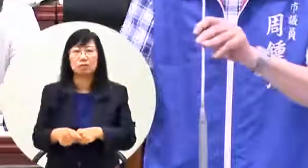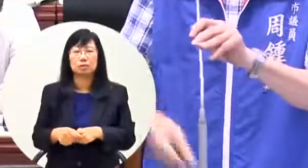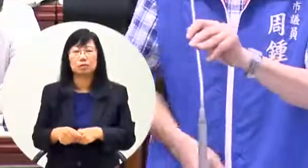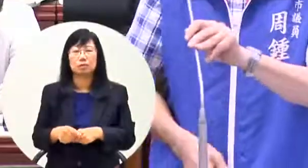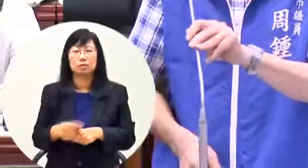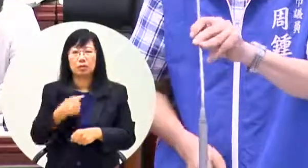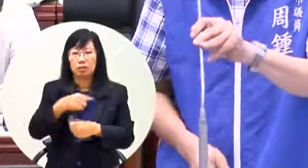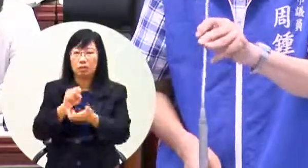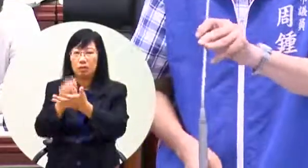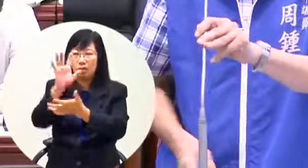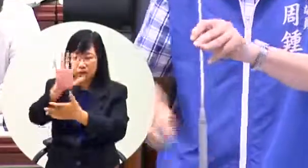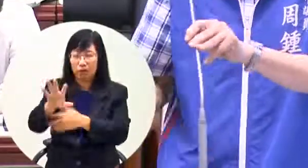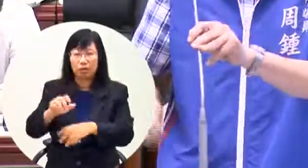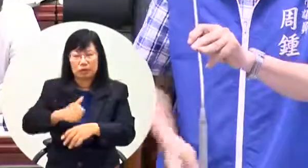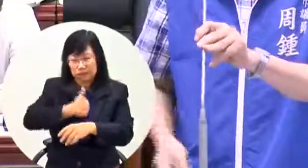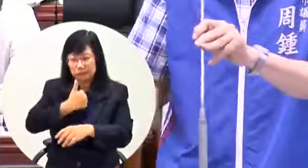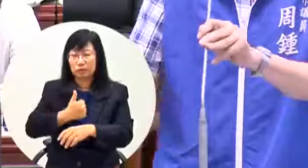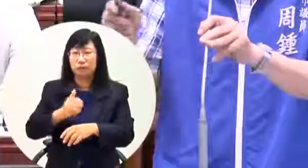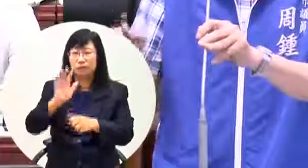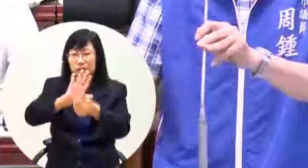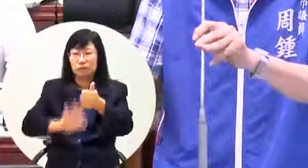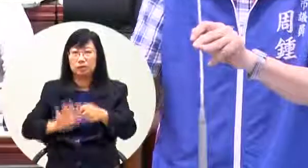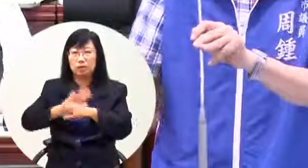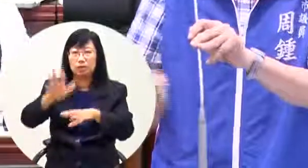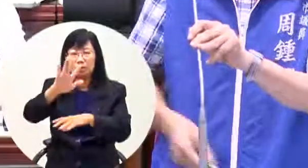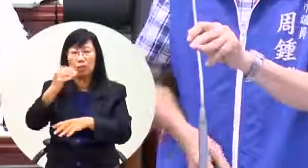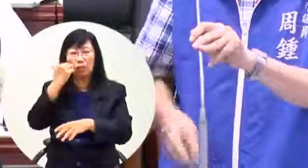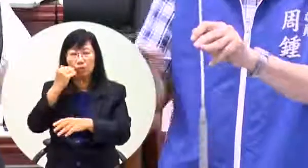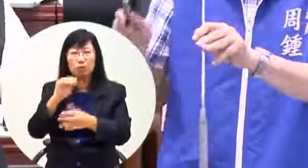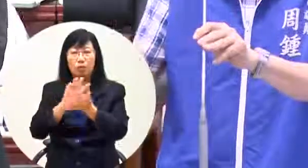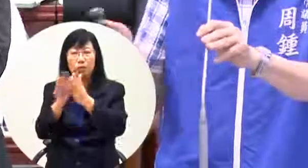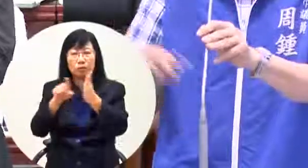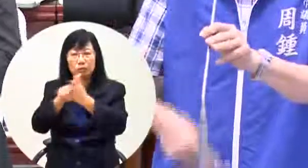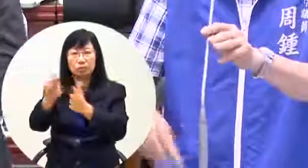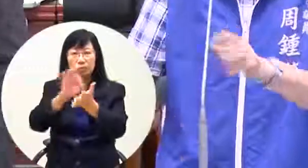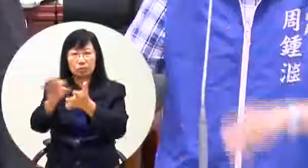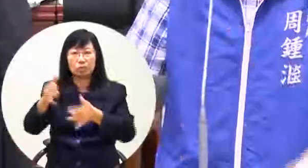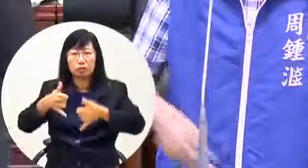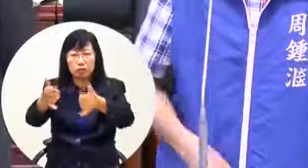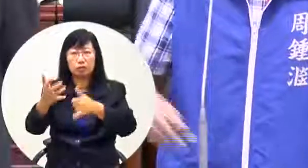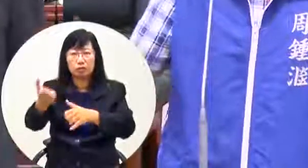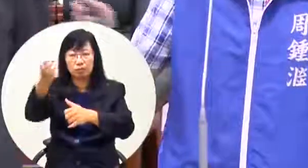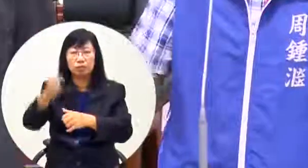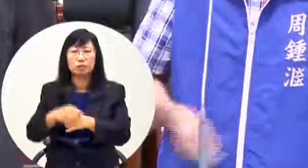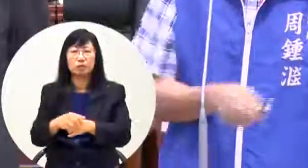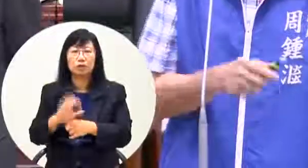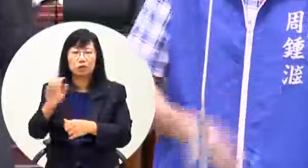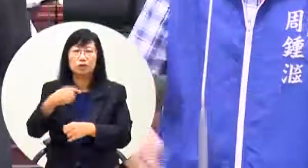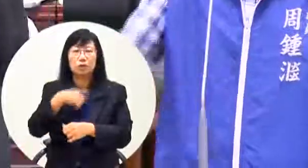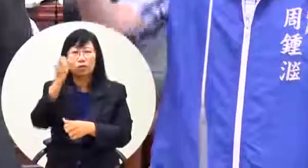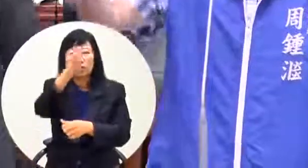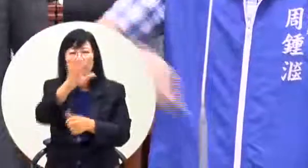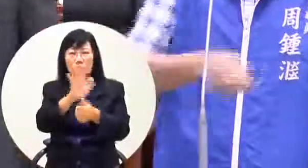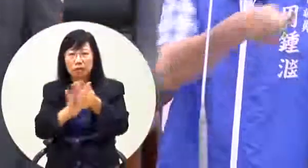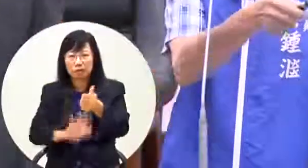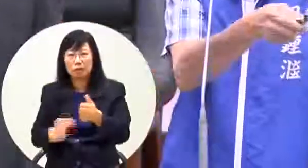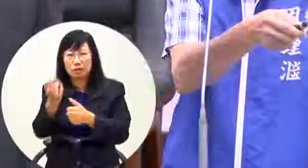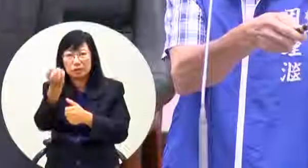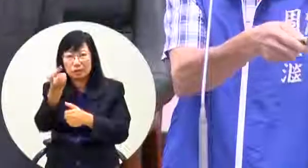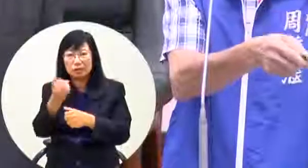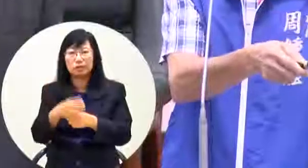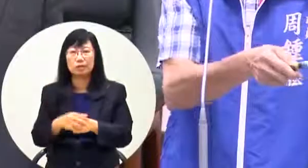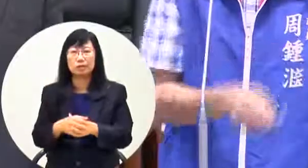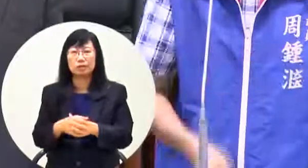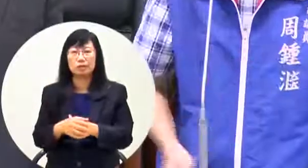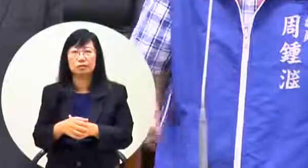要设一个专用路权在那边，不可能没有影响。 微乎其微的价小，我的意思是，哦，是不是哈？好吧，哦，就拜托